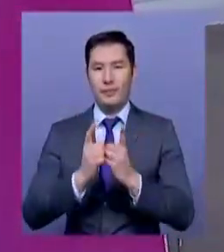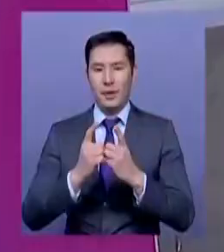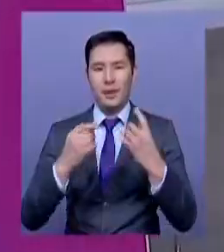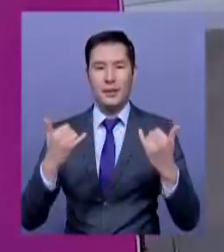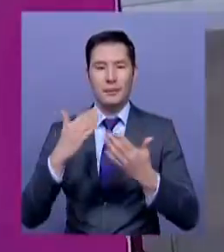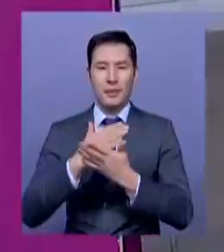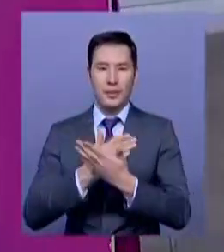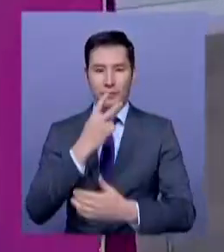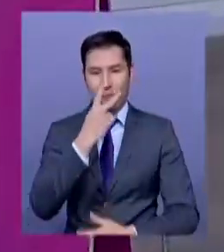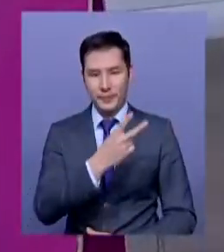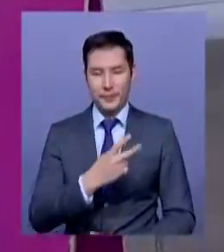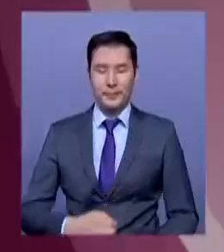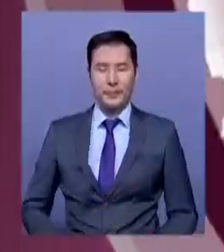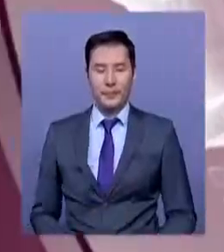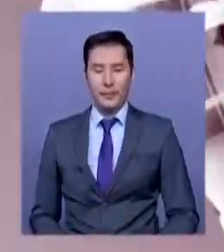Бүгін көретіндеріміз.